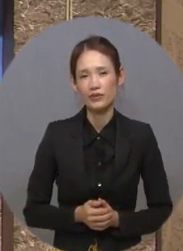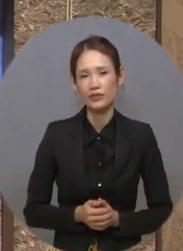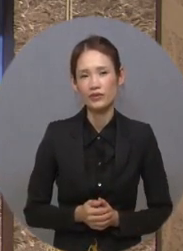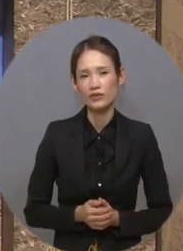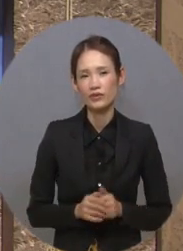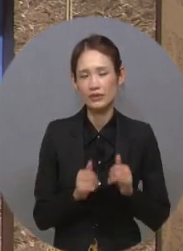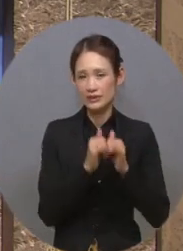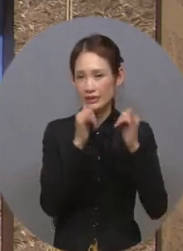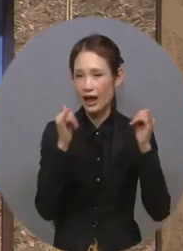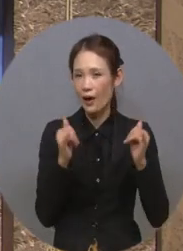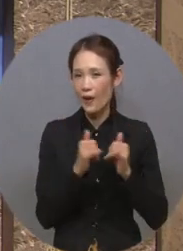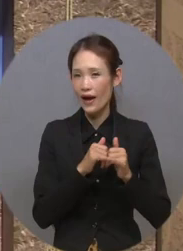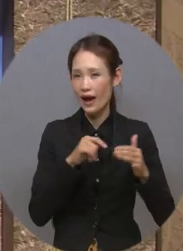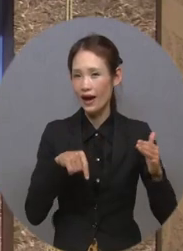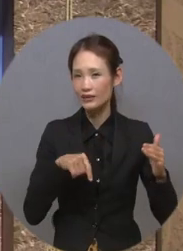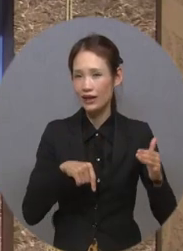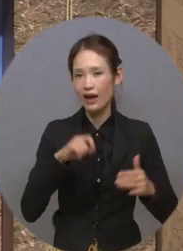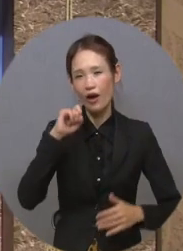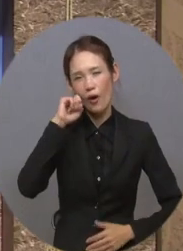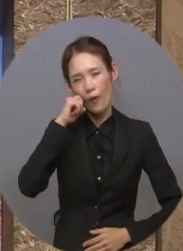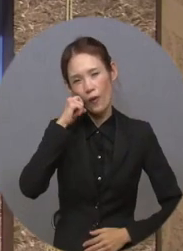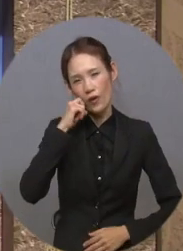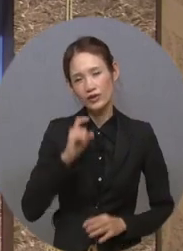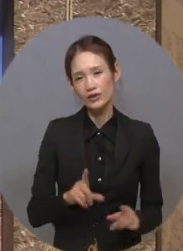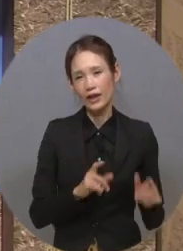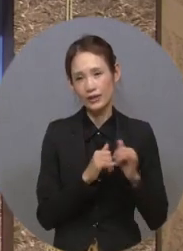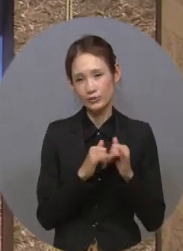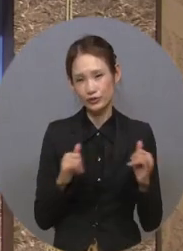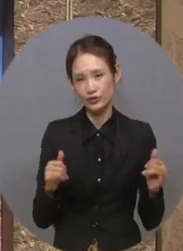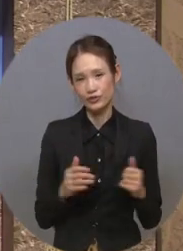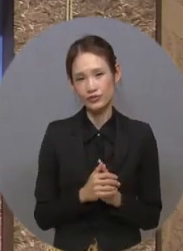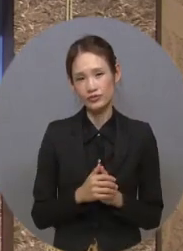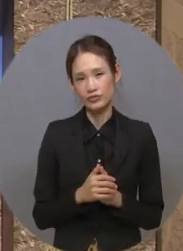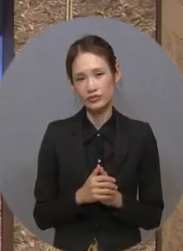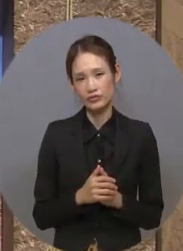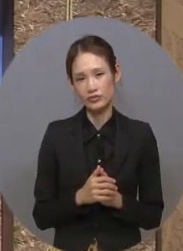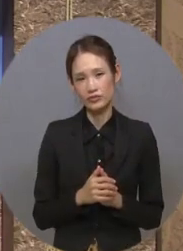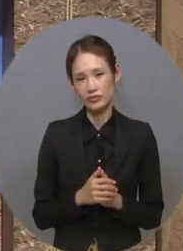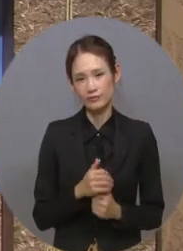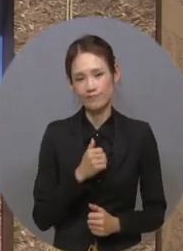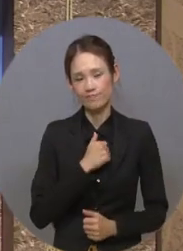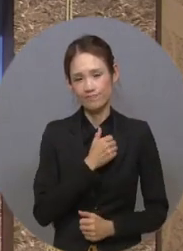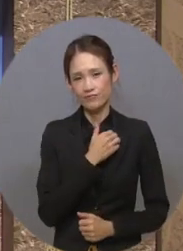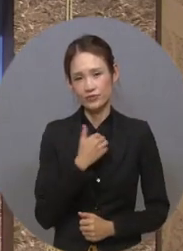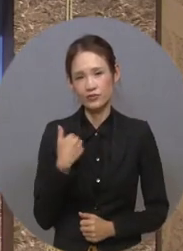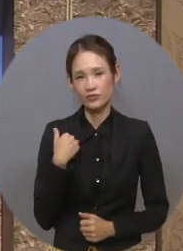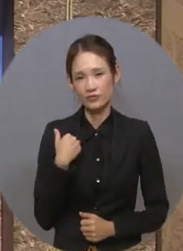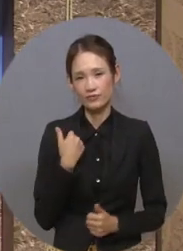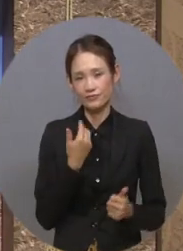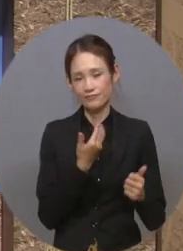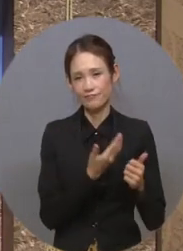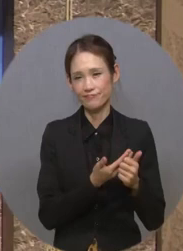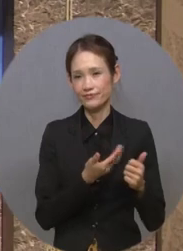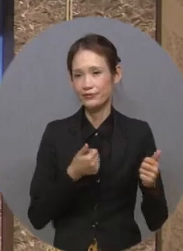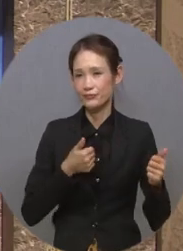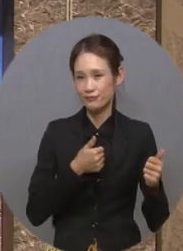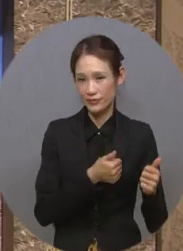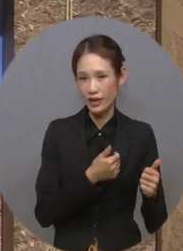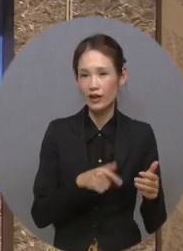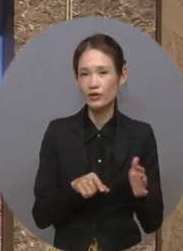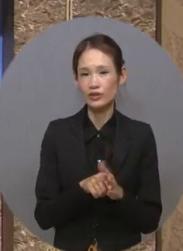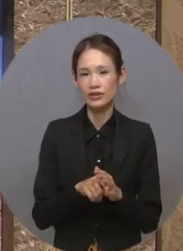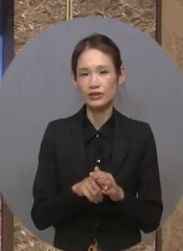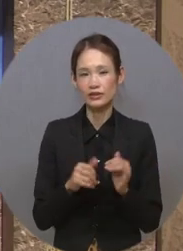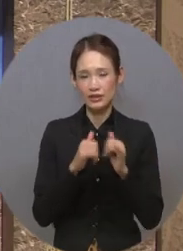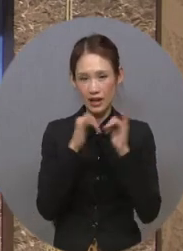사회 그 좀 어려운 분들 그런 분들이 그래도 어느 정도 자긍심을 갖고 좀 같이 따라갈 수 있는 네. 그런 사회가